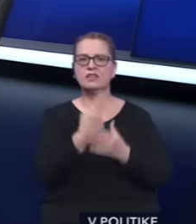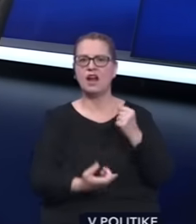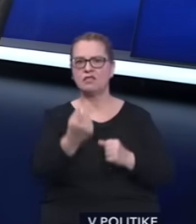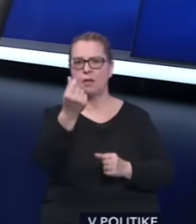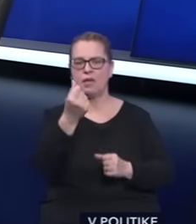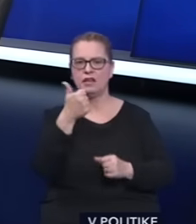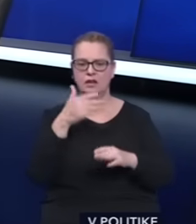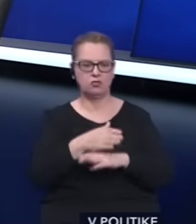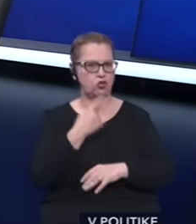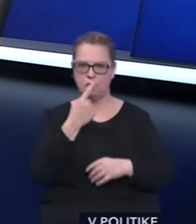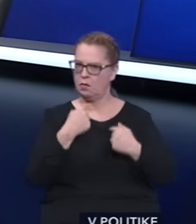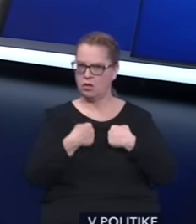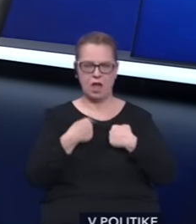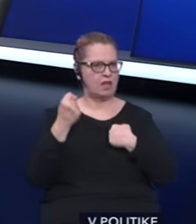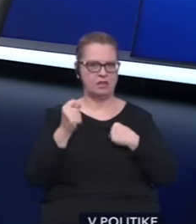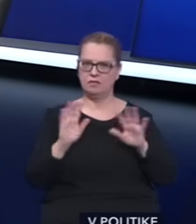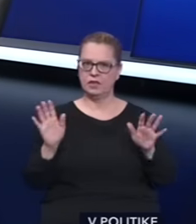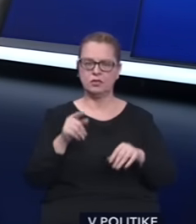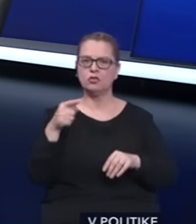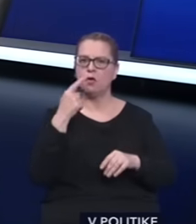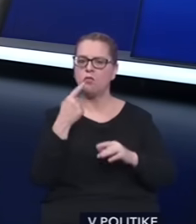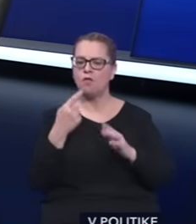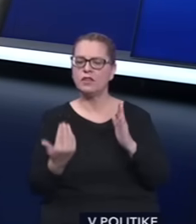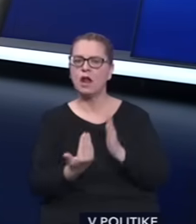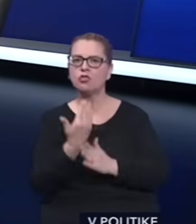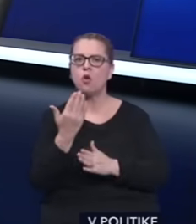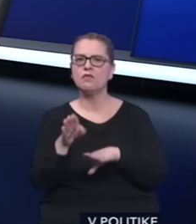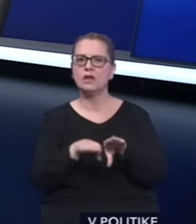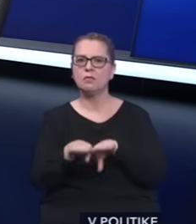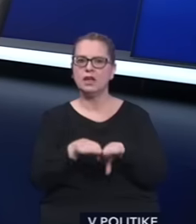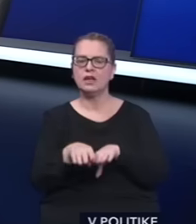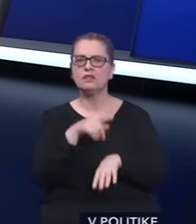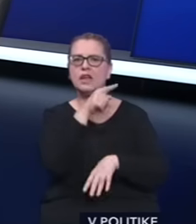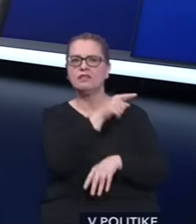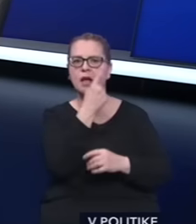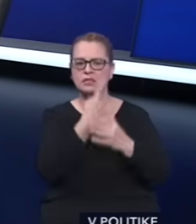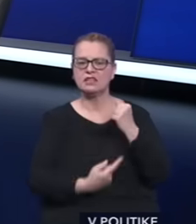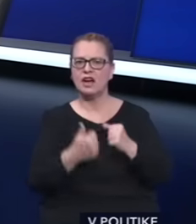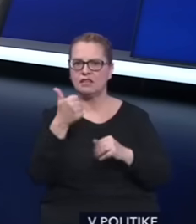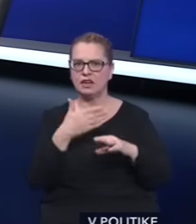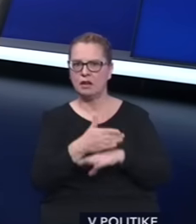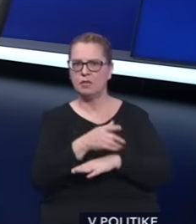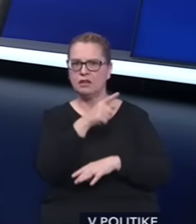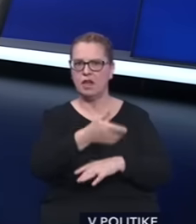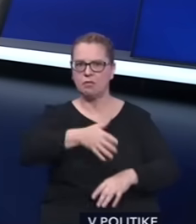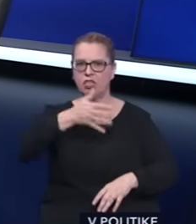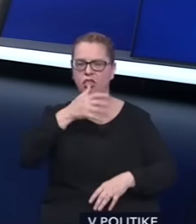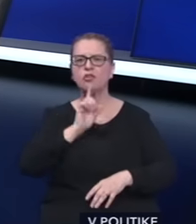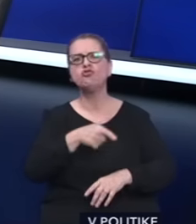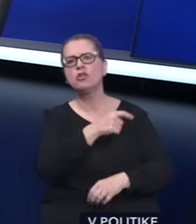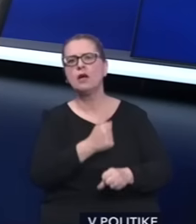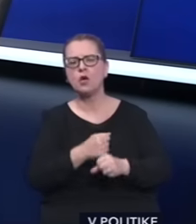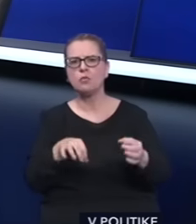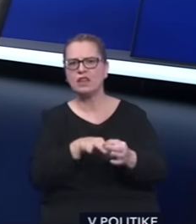ja, ani Fico. To povedal nový minister, že tam sekera za 1 000 000, ktorú ste tam prechlastali. A čo tam robila